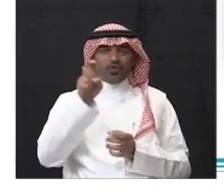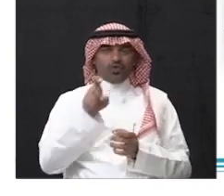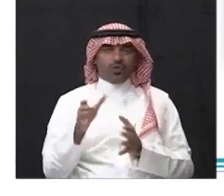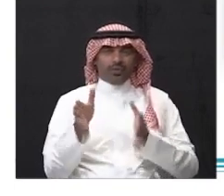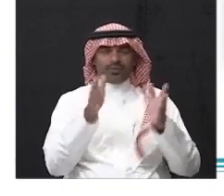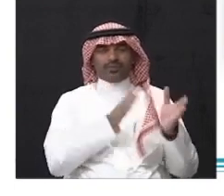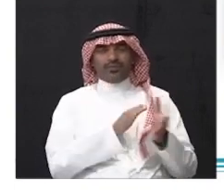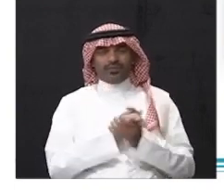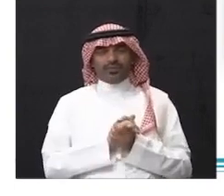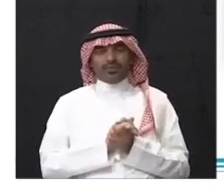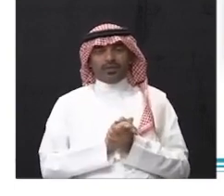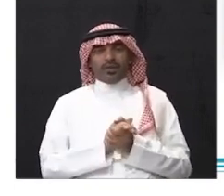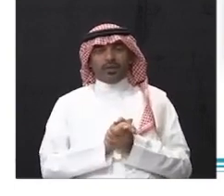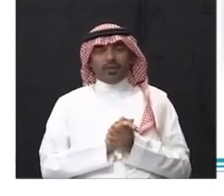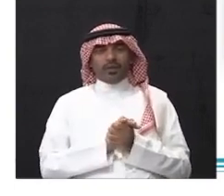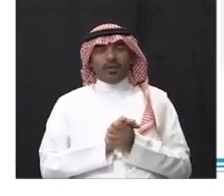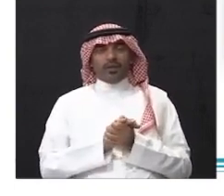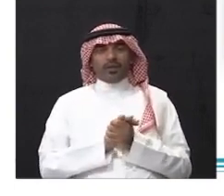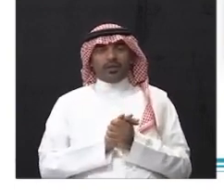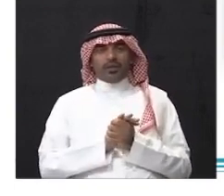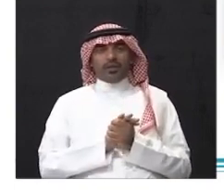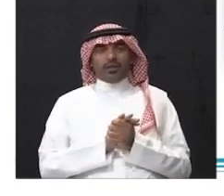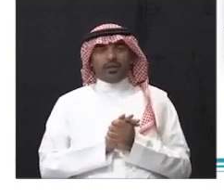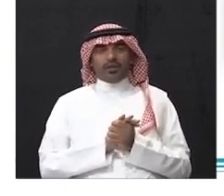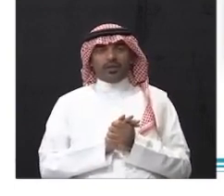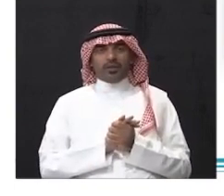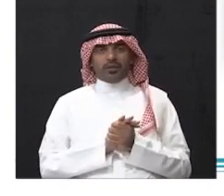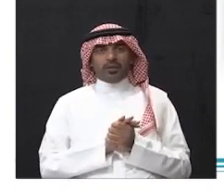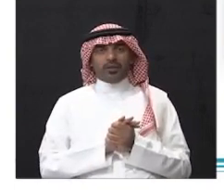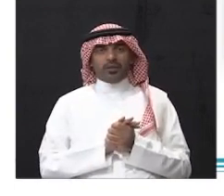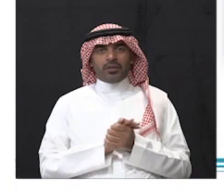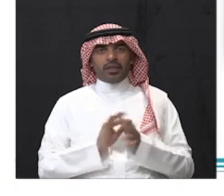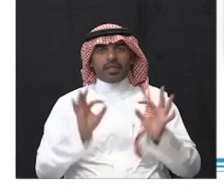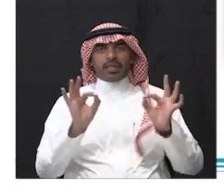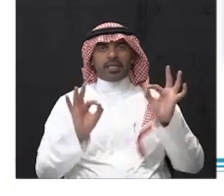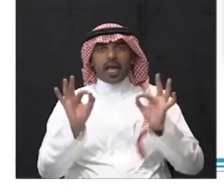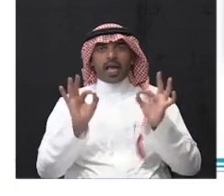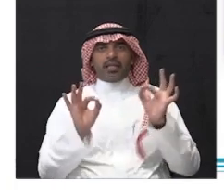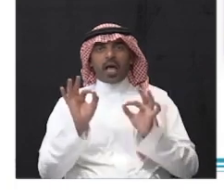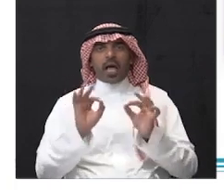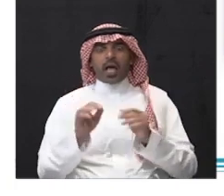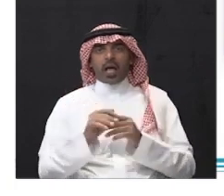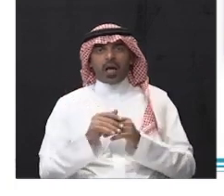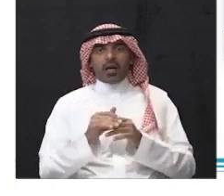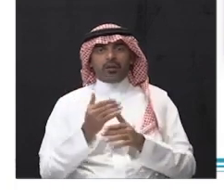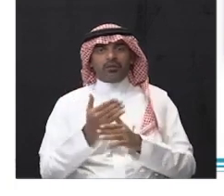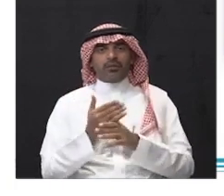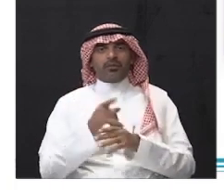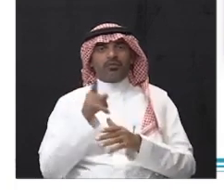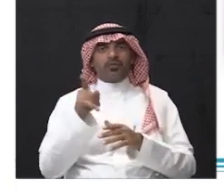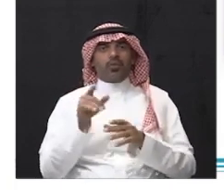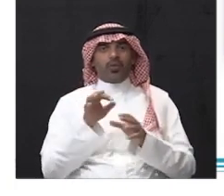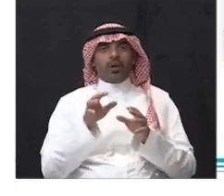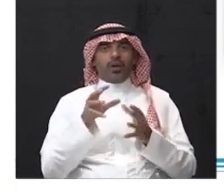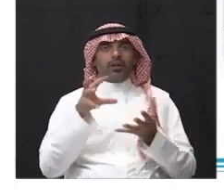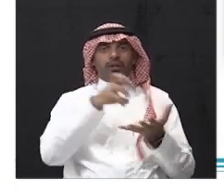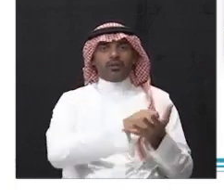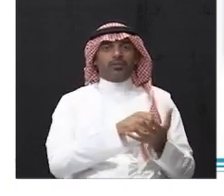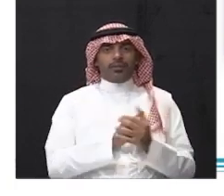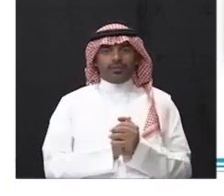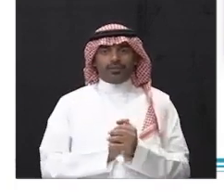دافعين اثنين هما الدوافع السياسية. أولاً، تتميز بعض الدول والجزر